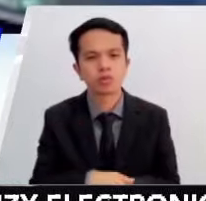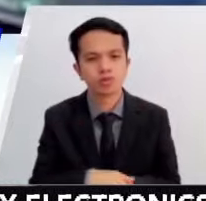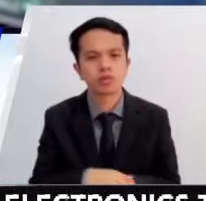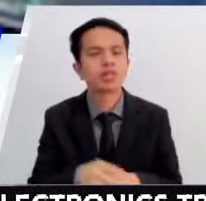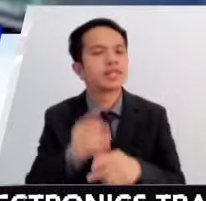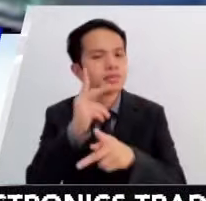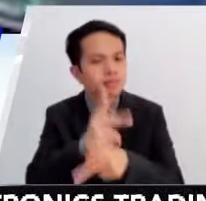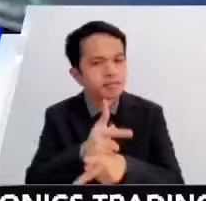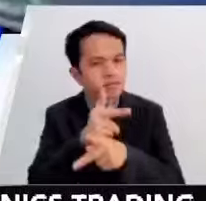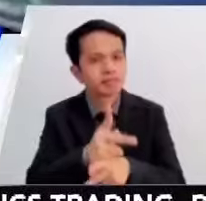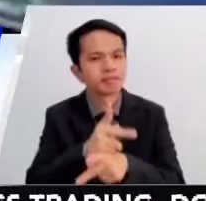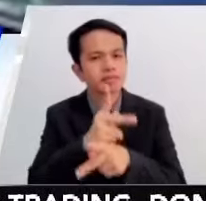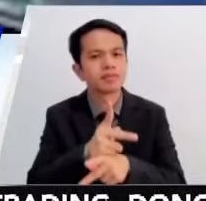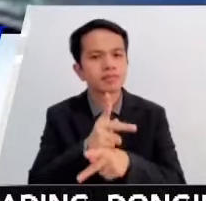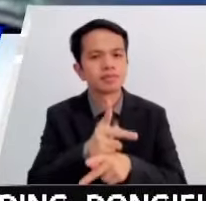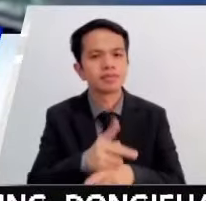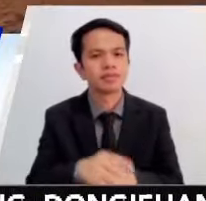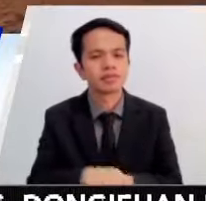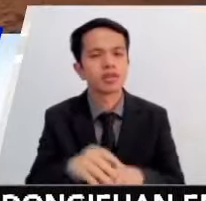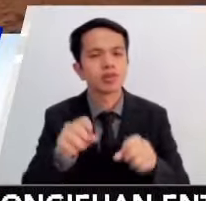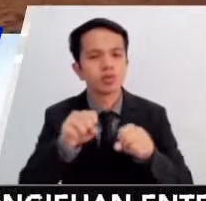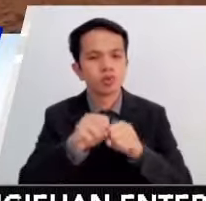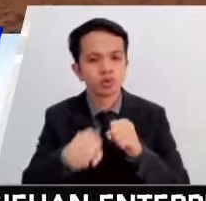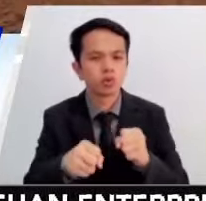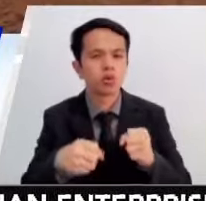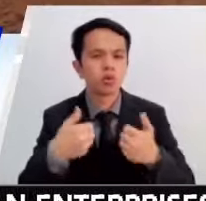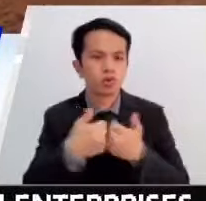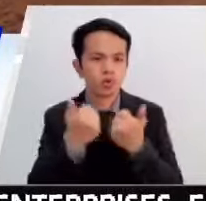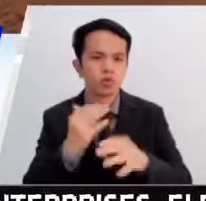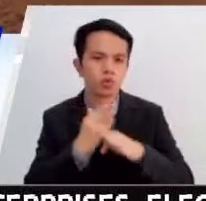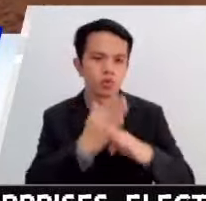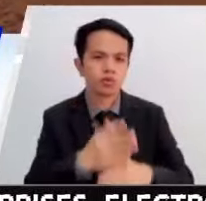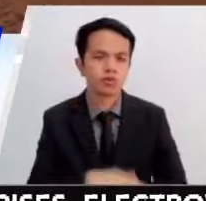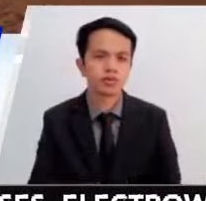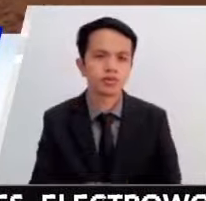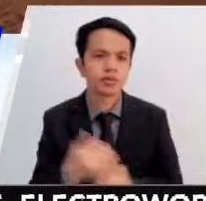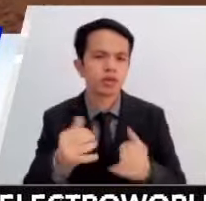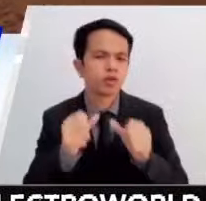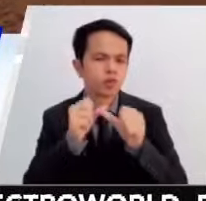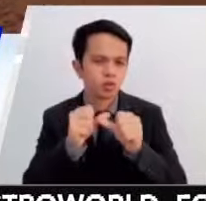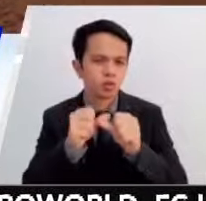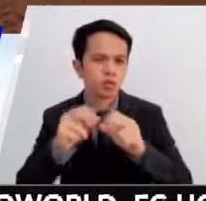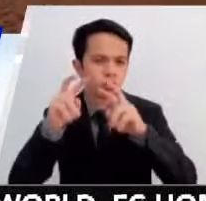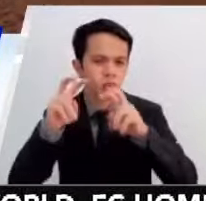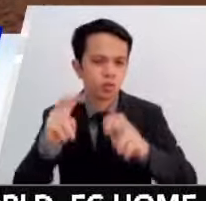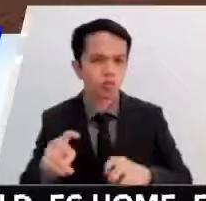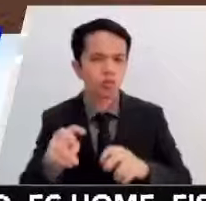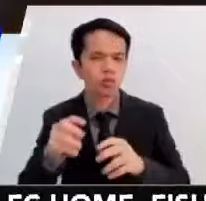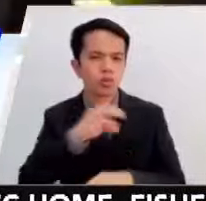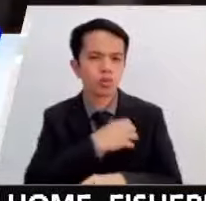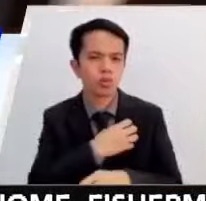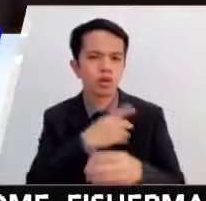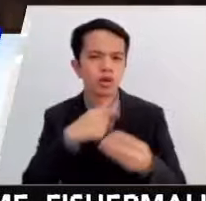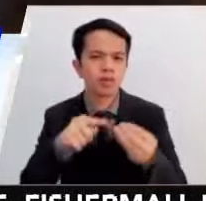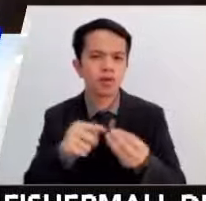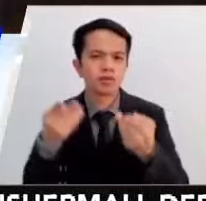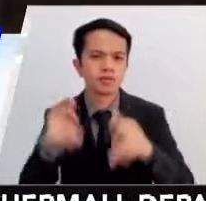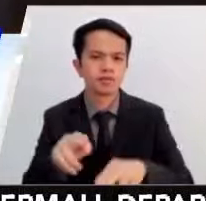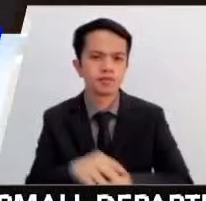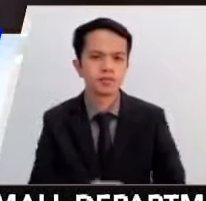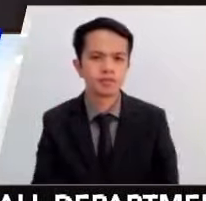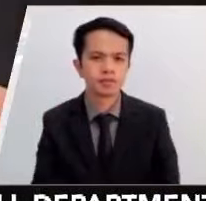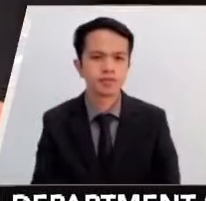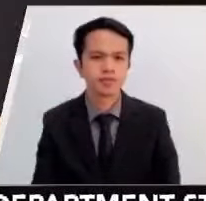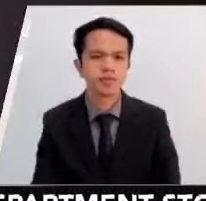para walang disgrasyang mangyari. Patuloy naman ang investigasyon ng otoridad kaugnay sa nangyari. Jomar